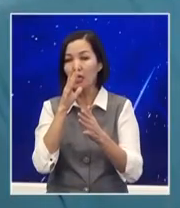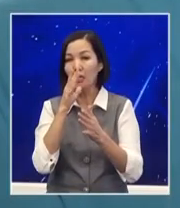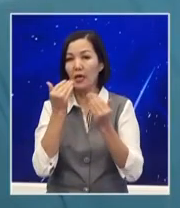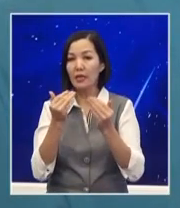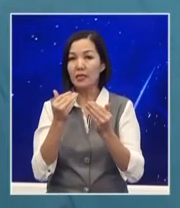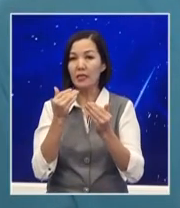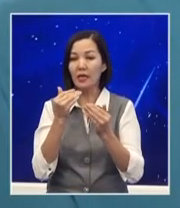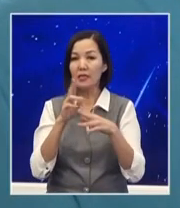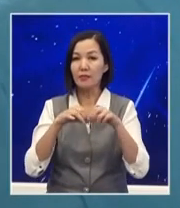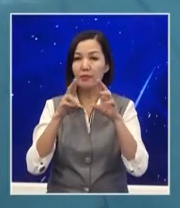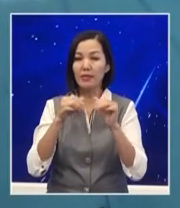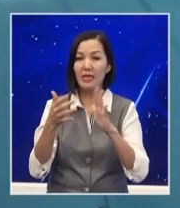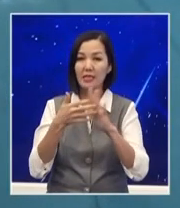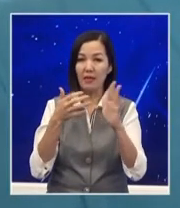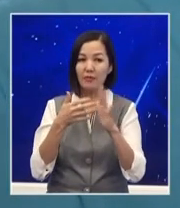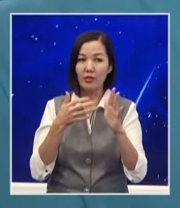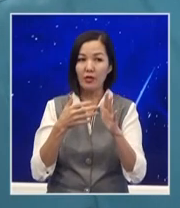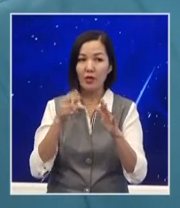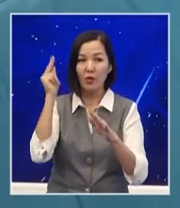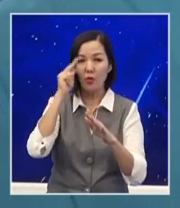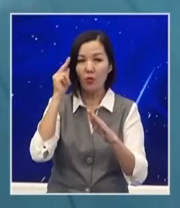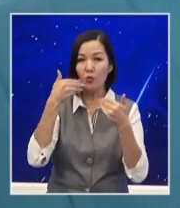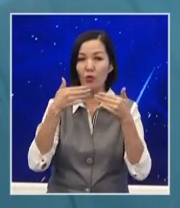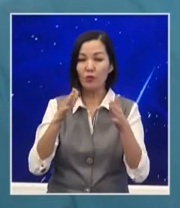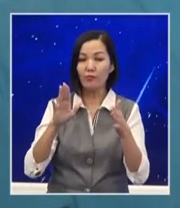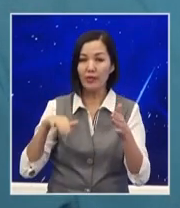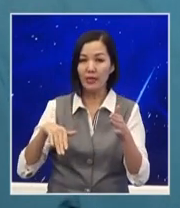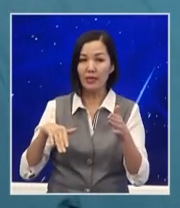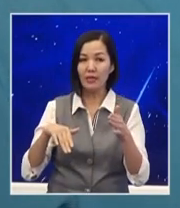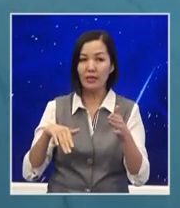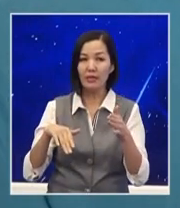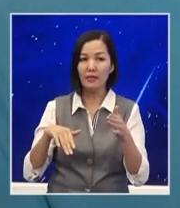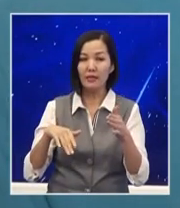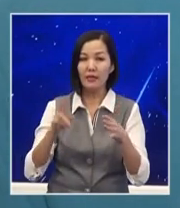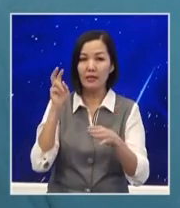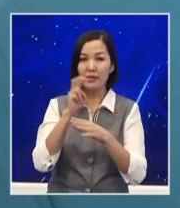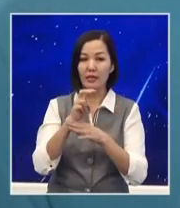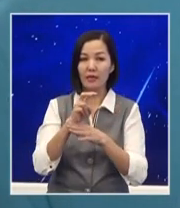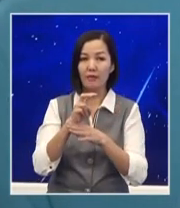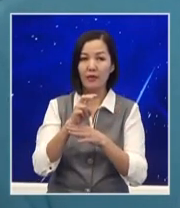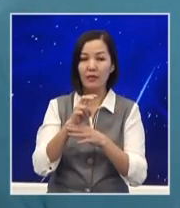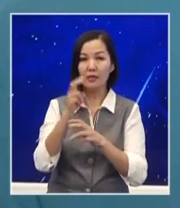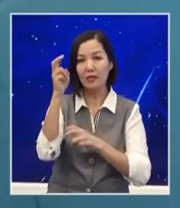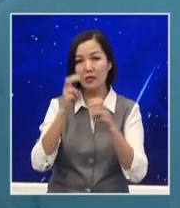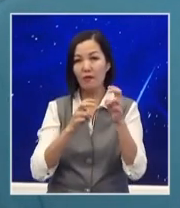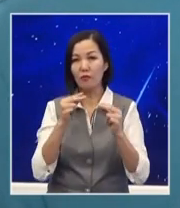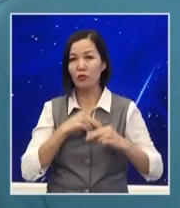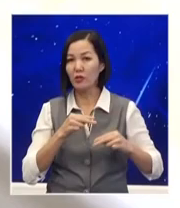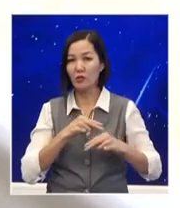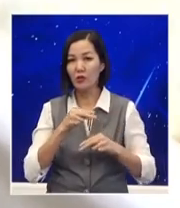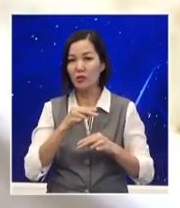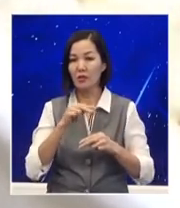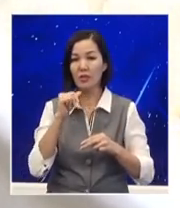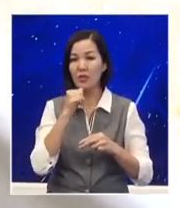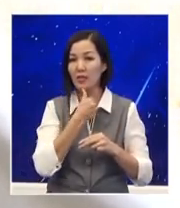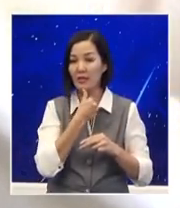тапшы. Жастар оқу орнын бітіргеннен кейін келіп, мындай зауыттарда жұмыс жасағысы келмейді.